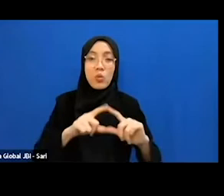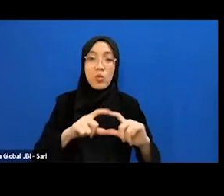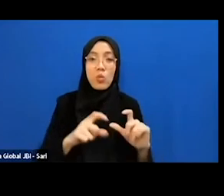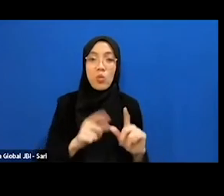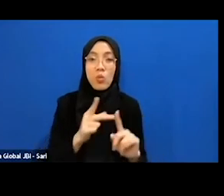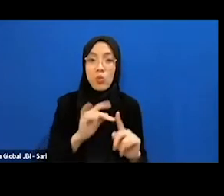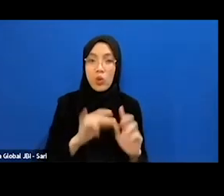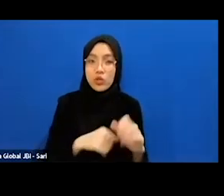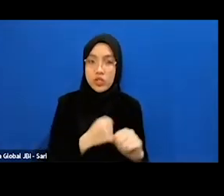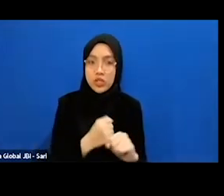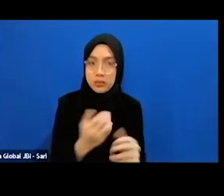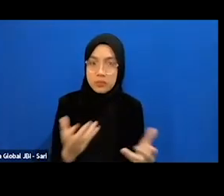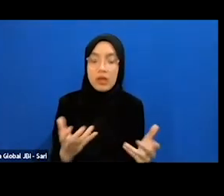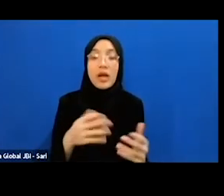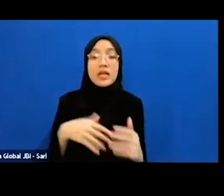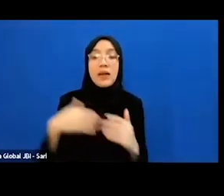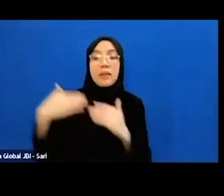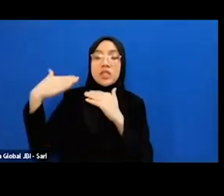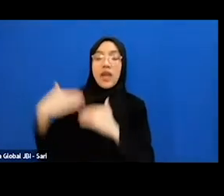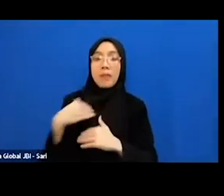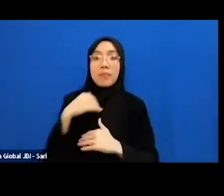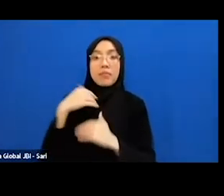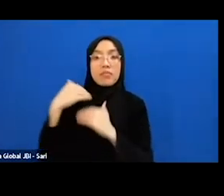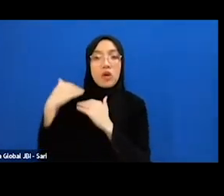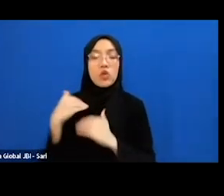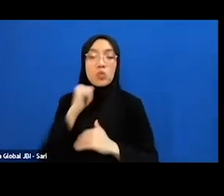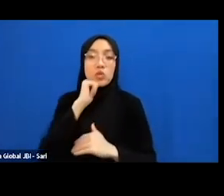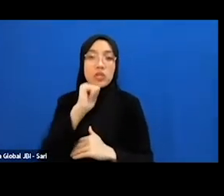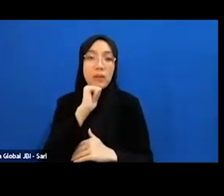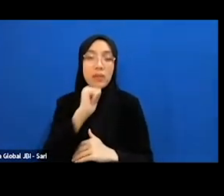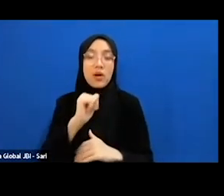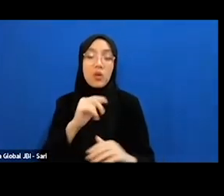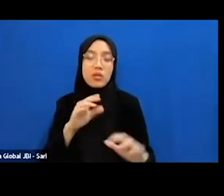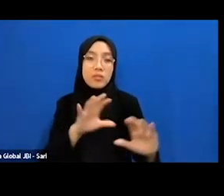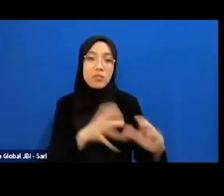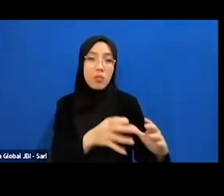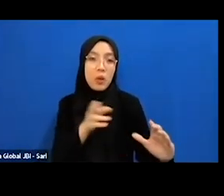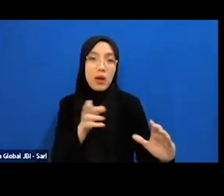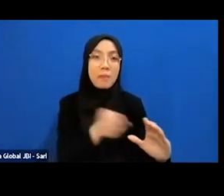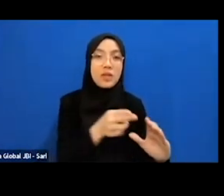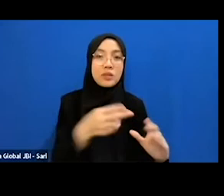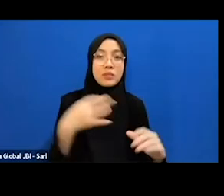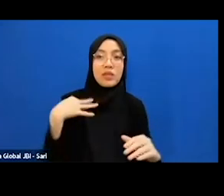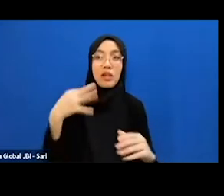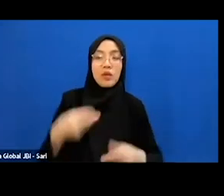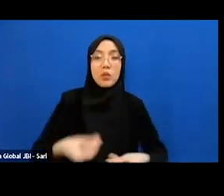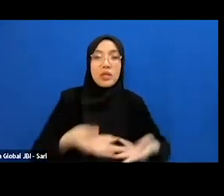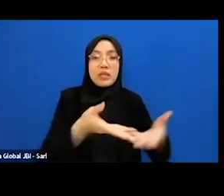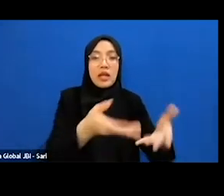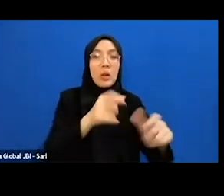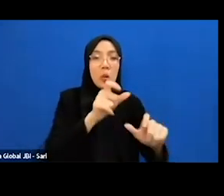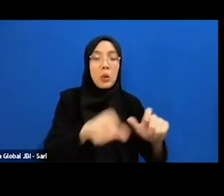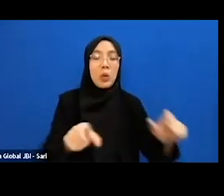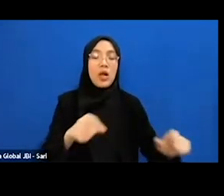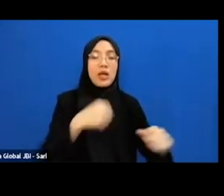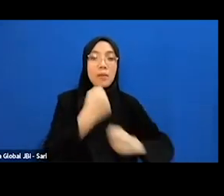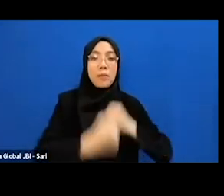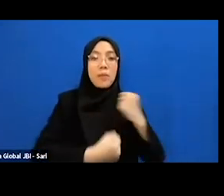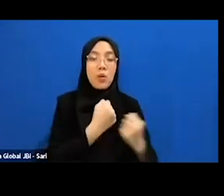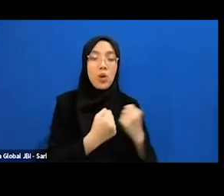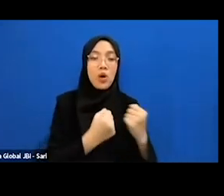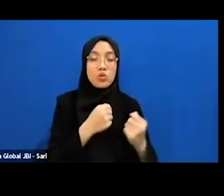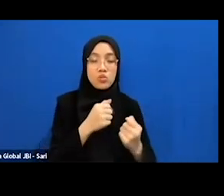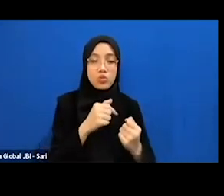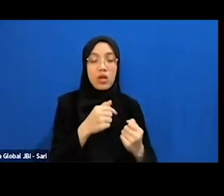kalau kita kalau lebling saja kita serahkan secara sukarela kepada produsen pelaku usaha